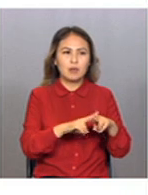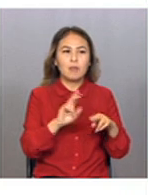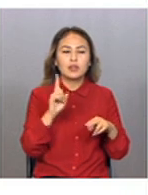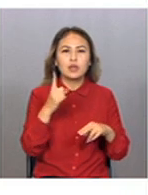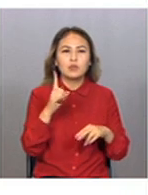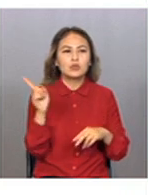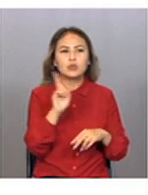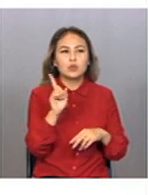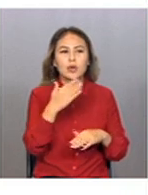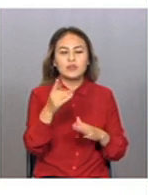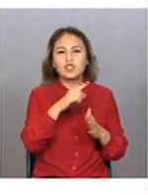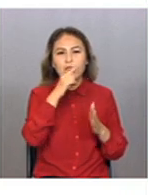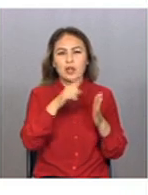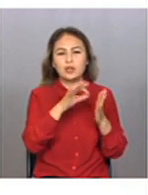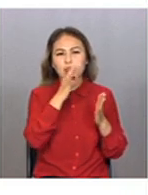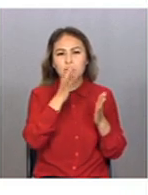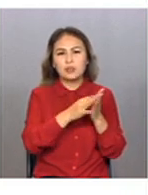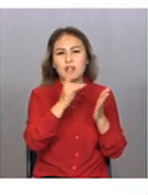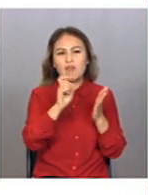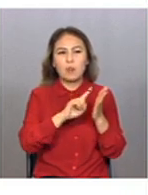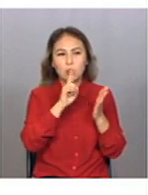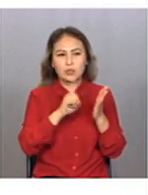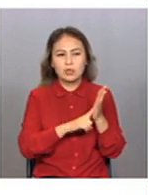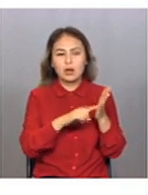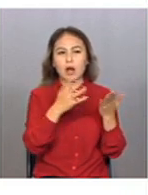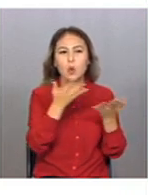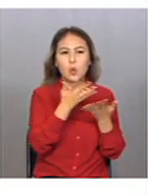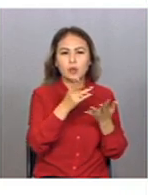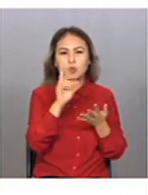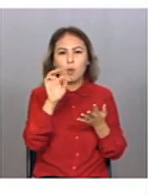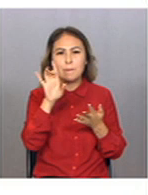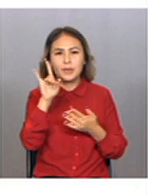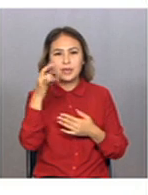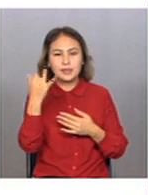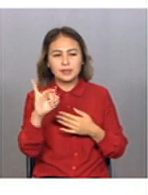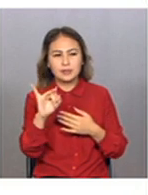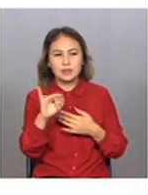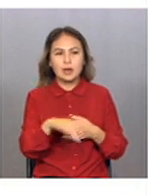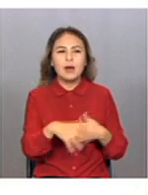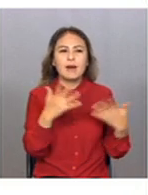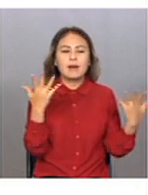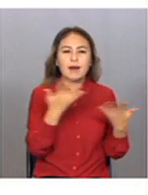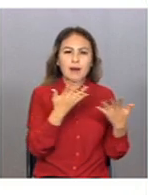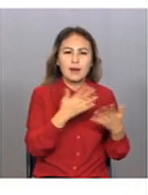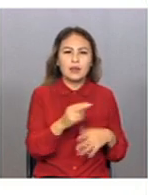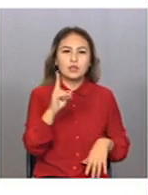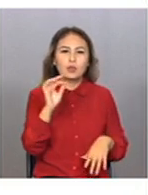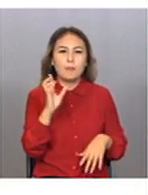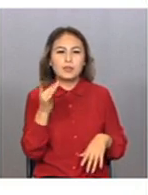прилагательному, потому что отвечают на вопросы. Какой? Добрый.